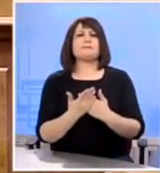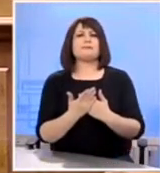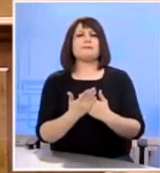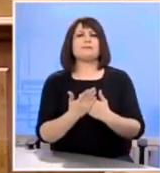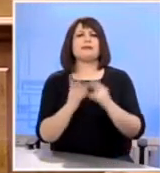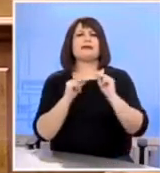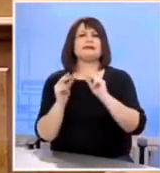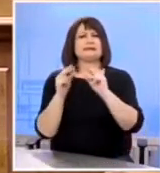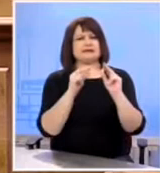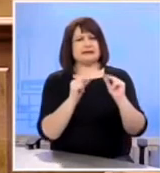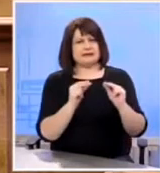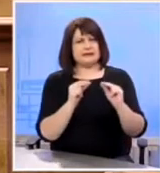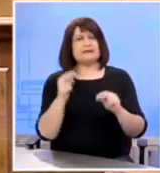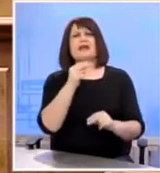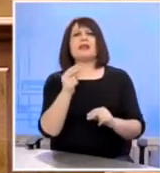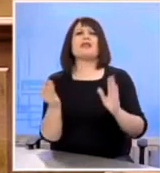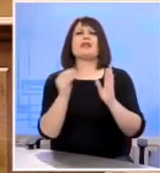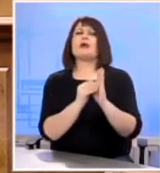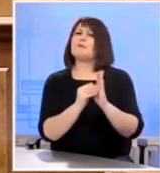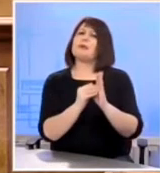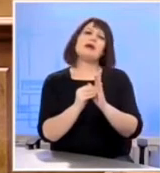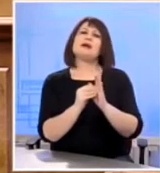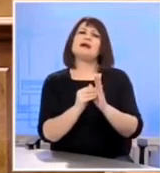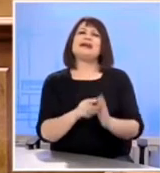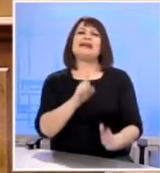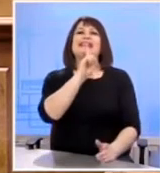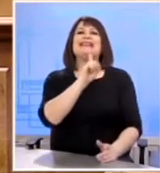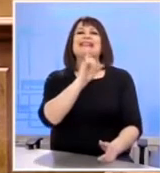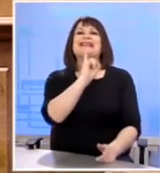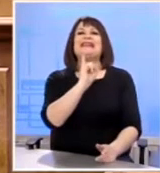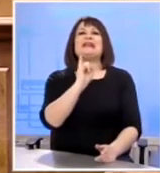στη συζήτησή μας μπήκε και το θέμα της Digia και